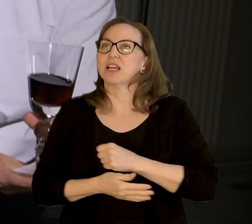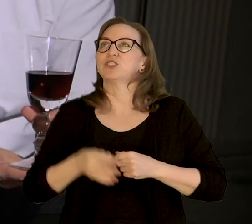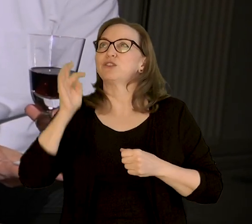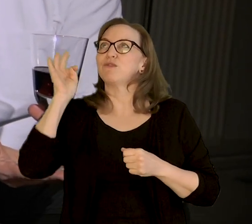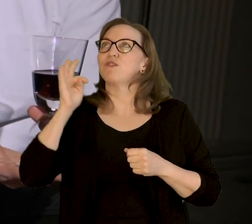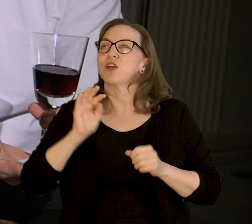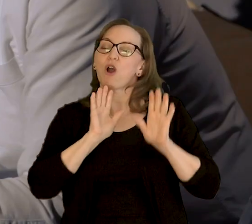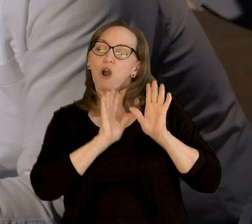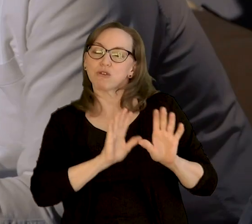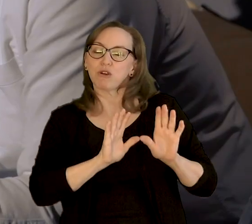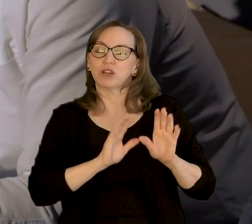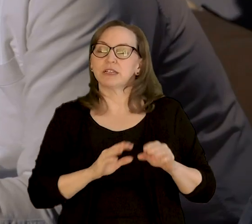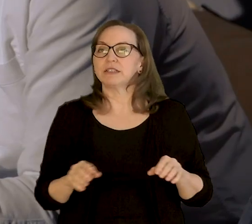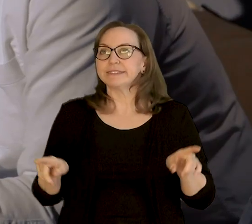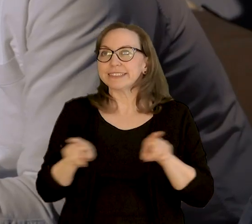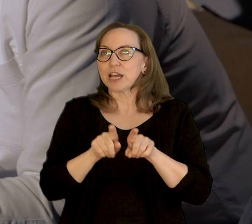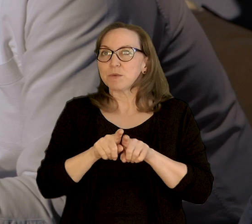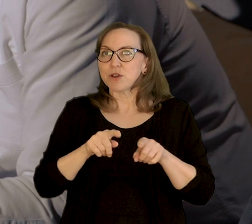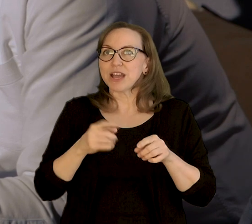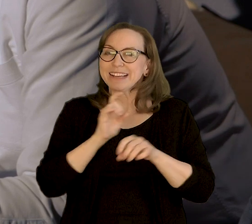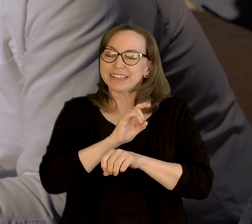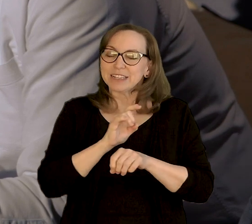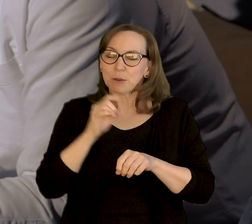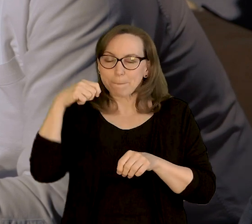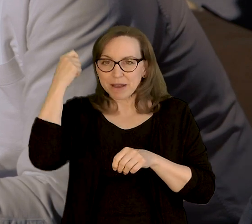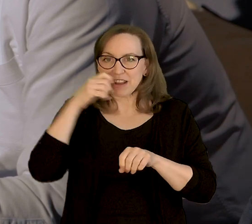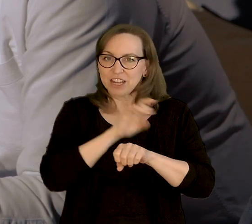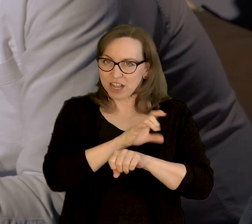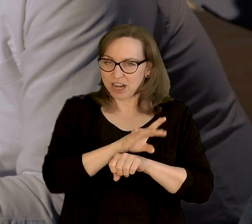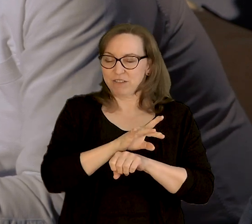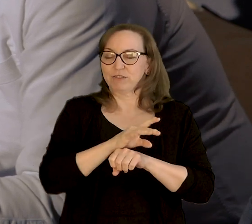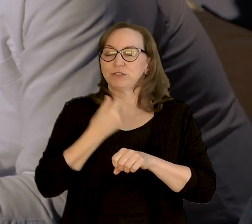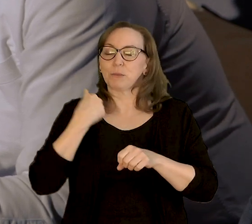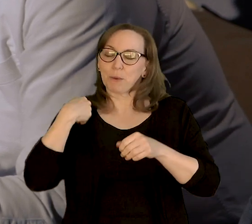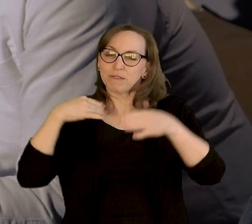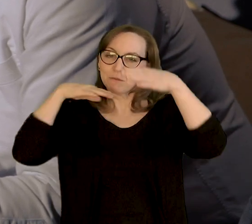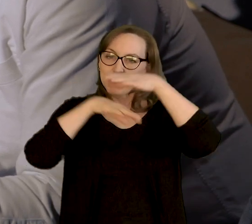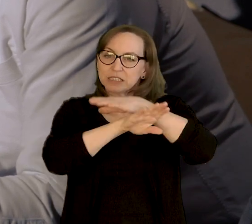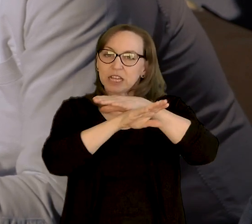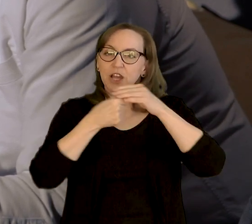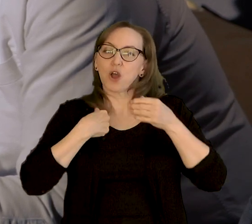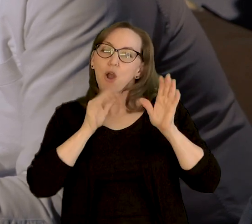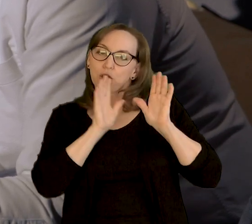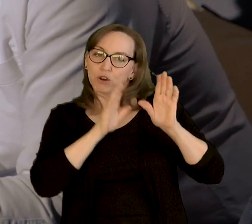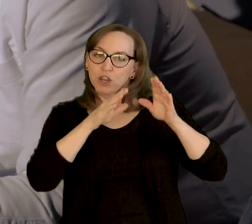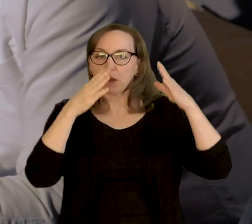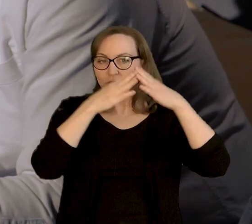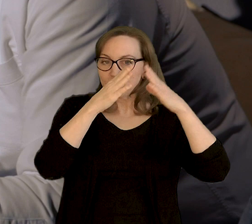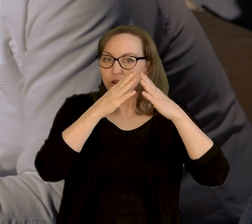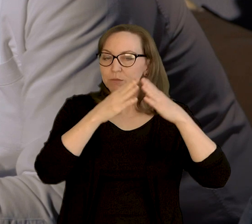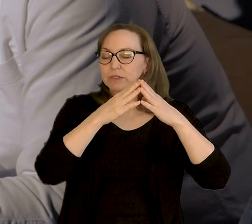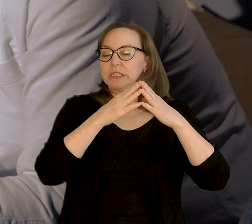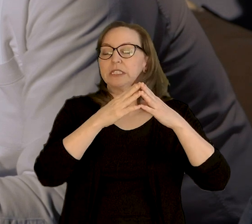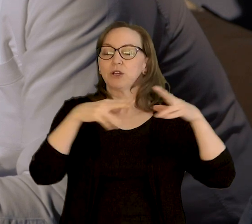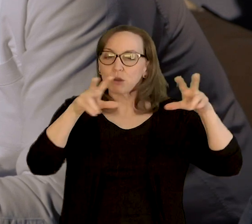jak kiedyś krew baranka paschalnego chroniła domostwa,